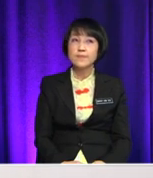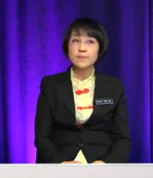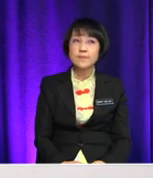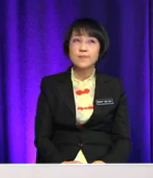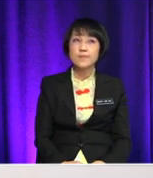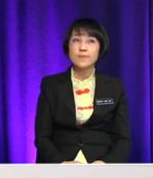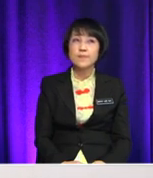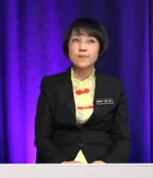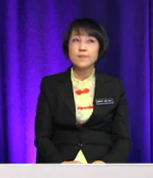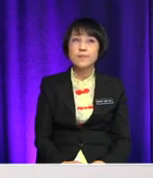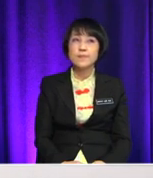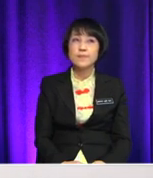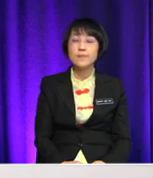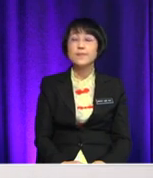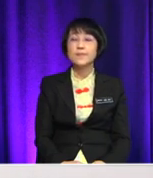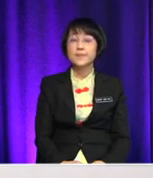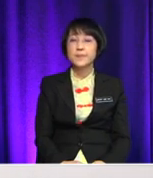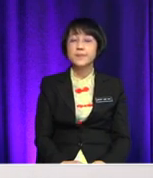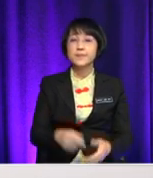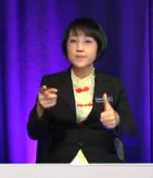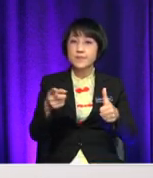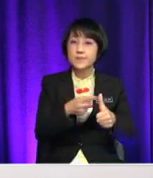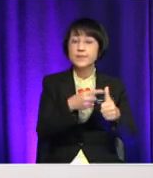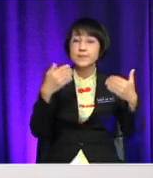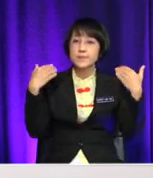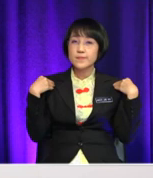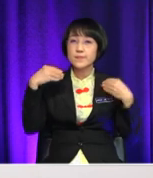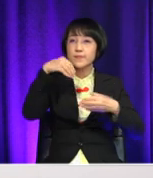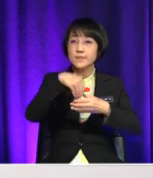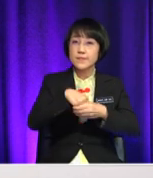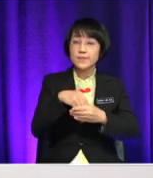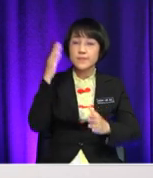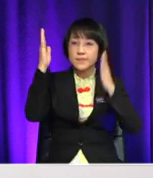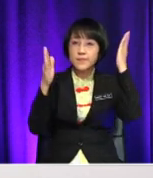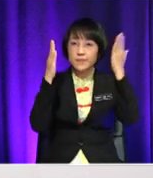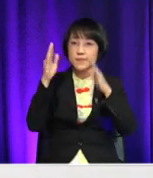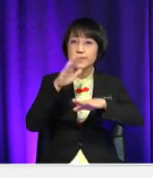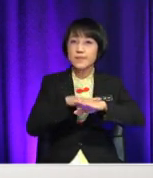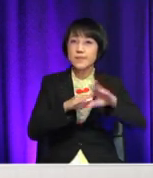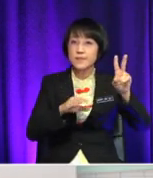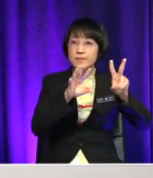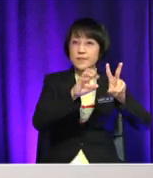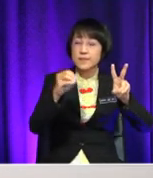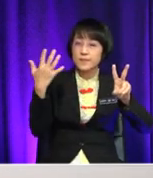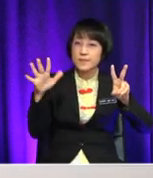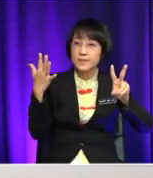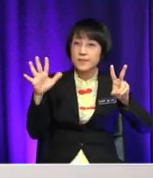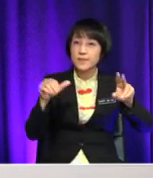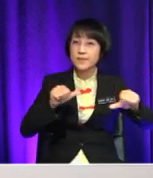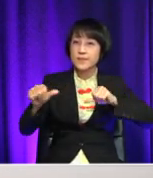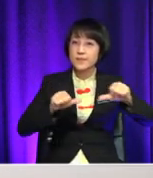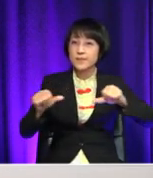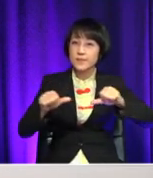di dunia di Malaysia yang diistilah pada tahun 2015 contoh activity yang dijalankan